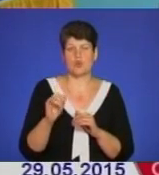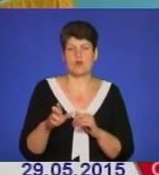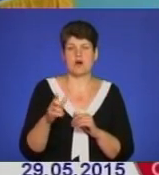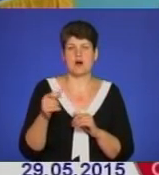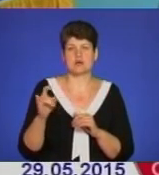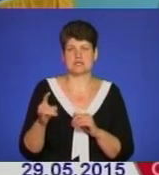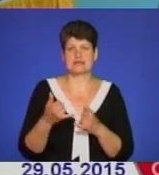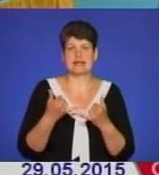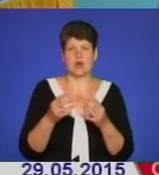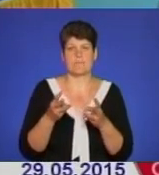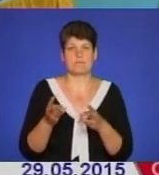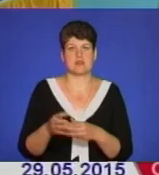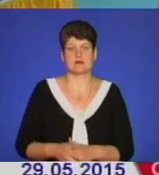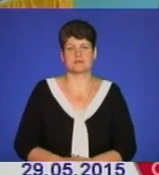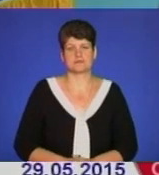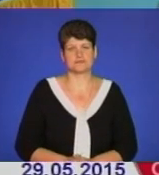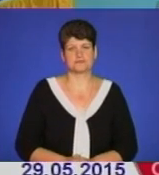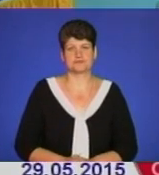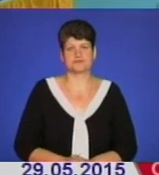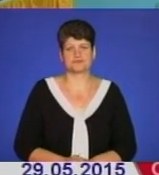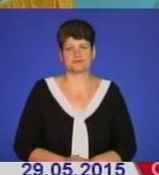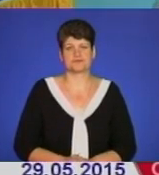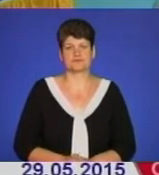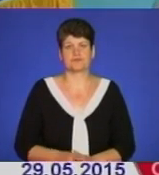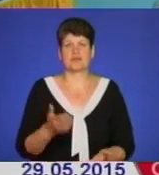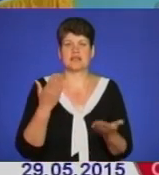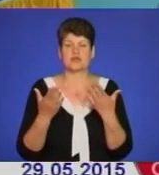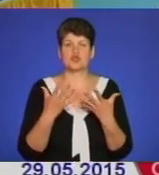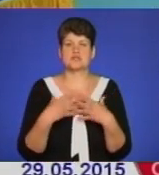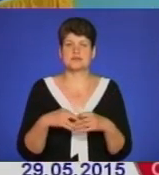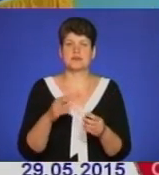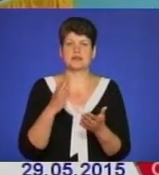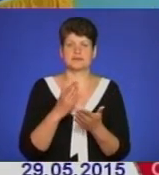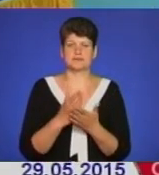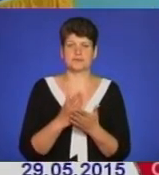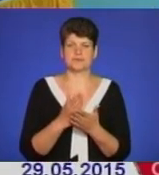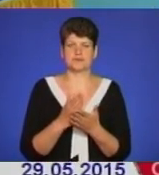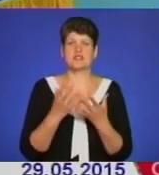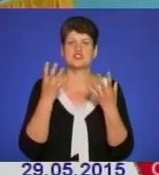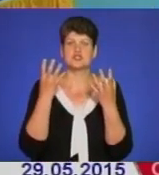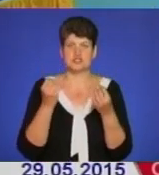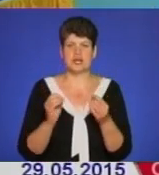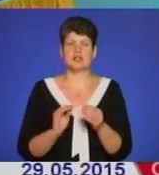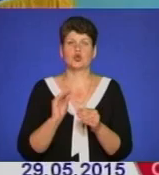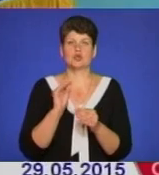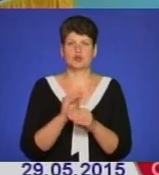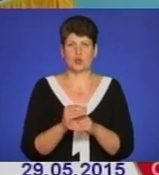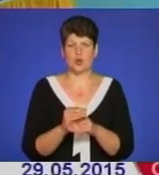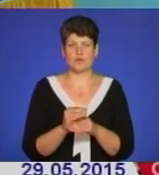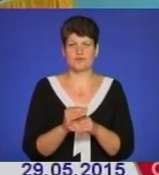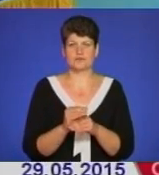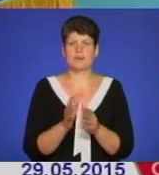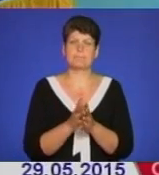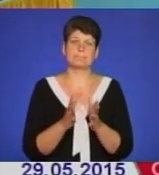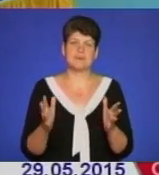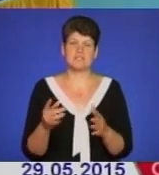для опалення. Якщо сім'я складається вже ще додатково з одного, ну, більше,